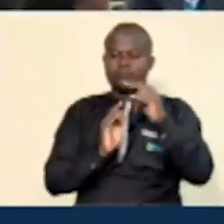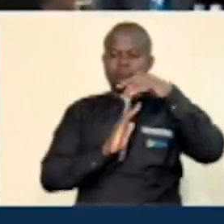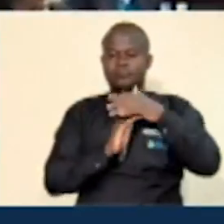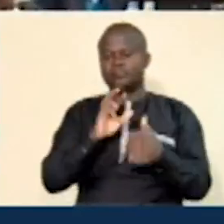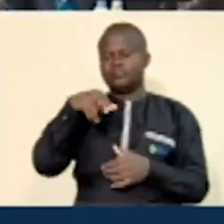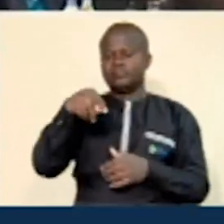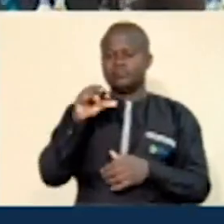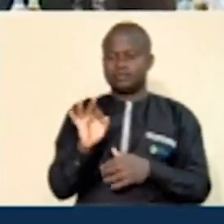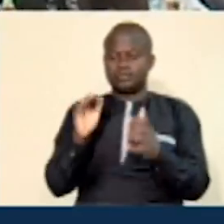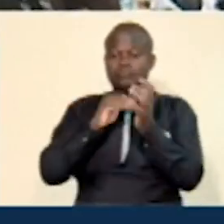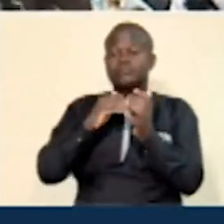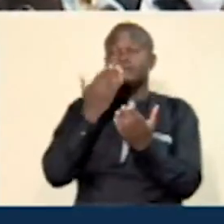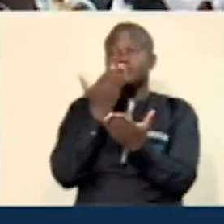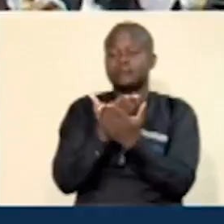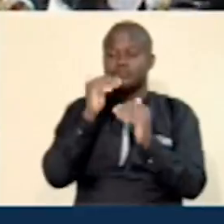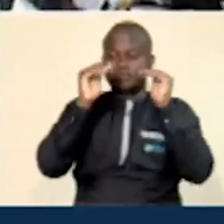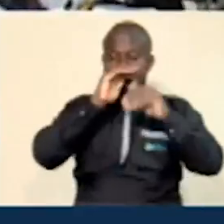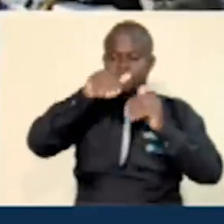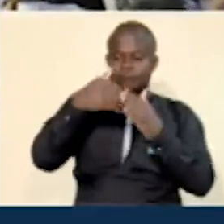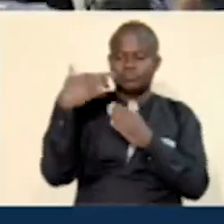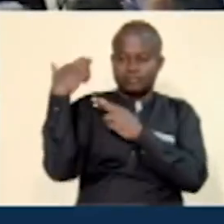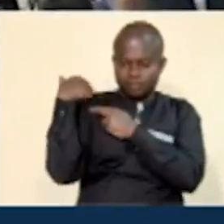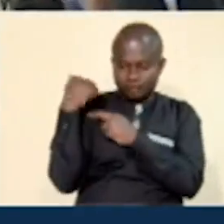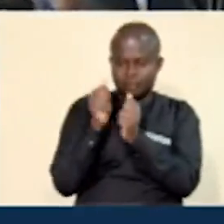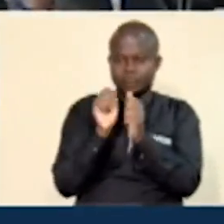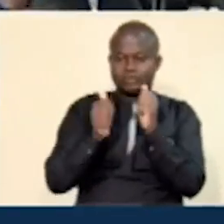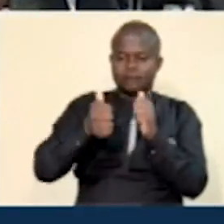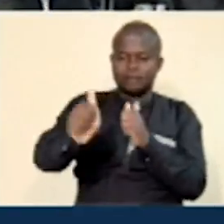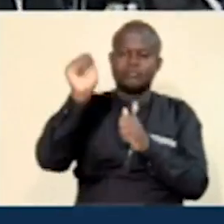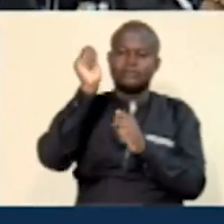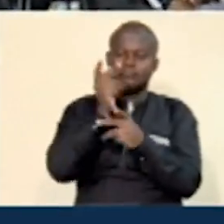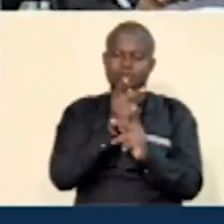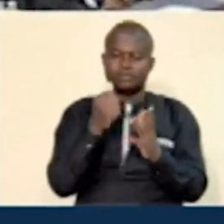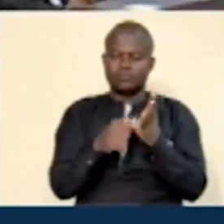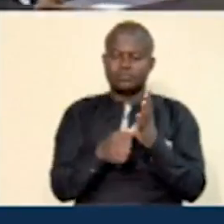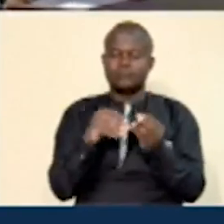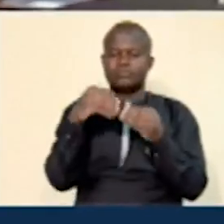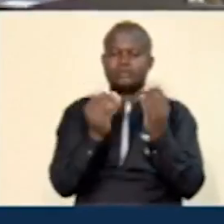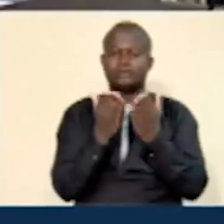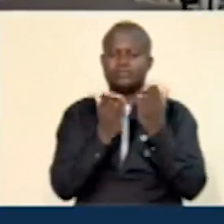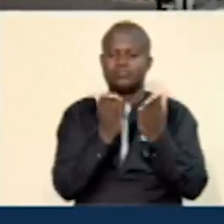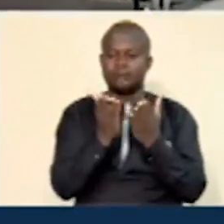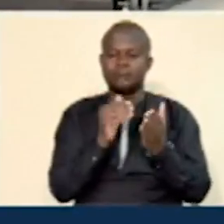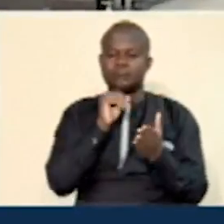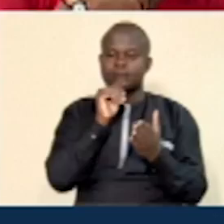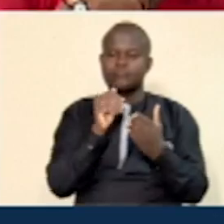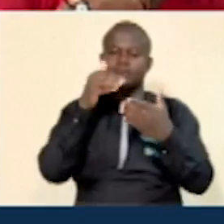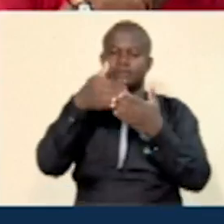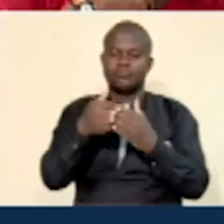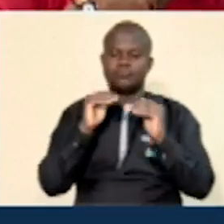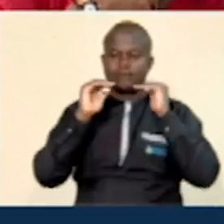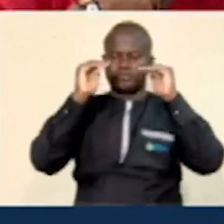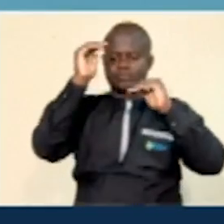FPR Inkotanyi, yongeye gusaba inzego zose zibishinzwe n'abantu ku giti cyabo kwita kuri iki kibazo cy'imitangire ya serivisi itaragera ku